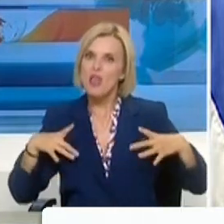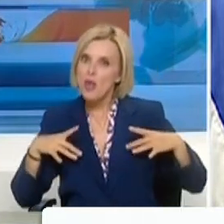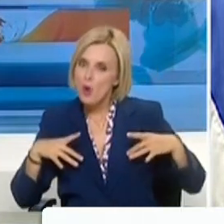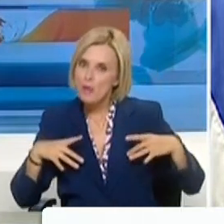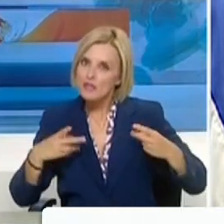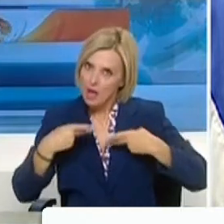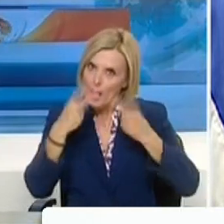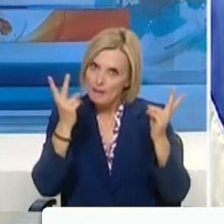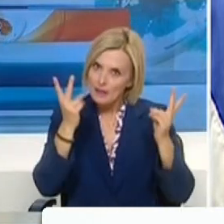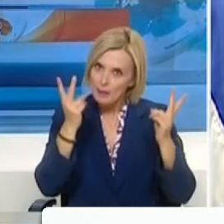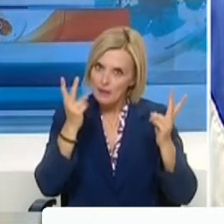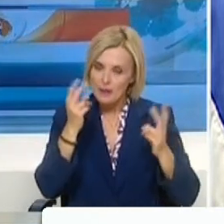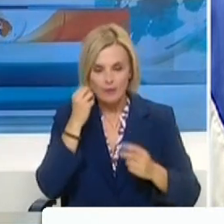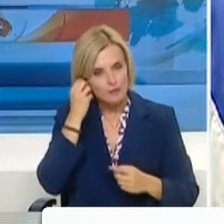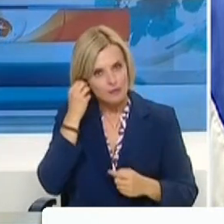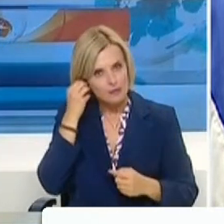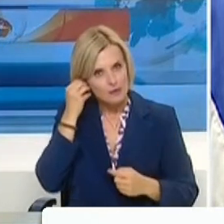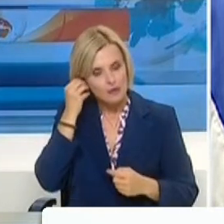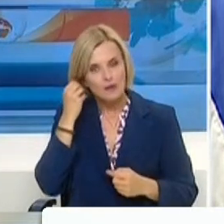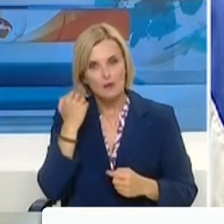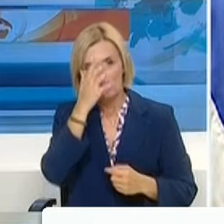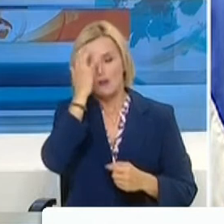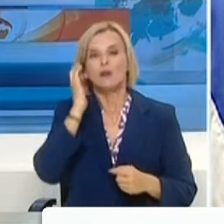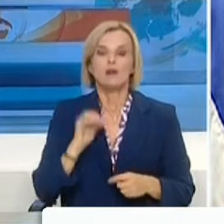ένας από τους λόγους που ανοίγουν και οι εσωτερικές